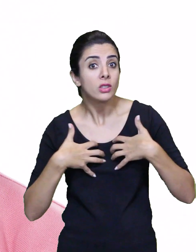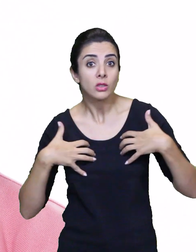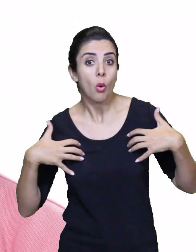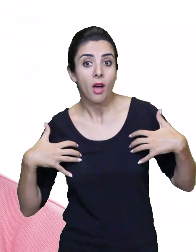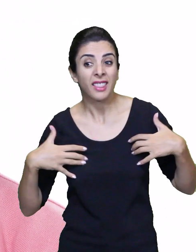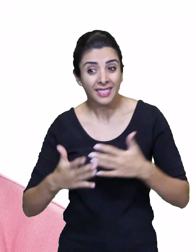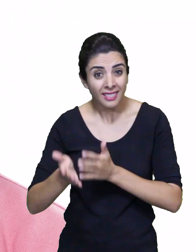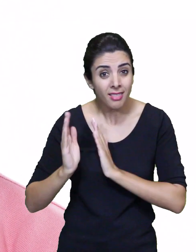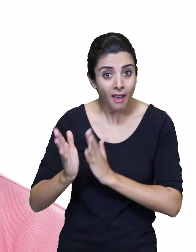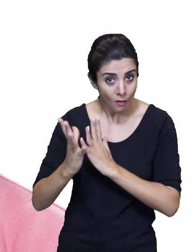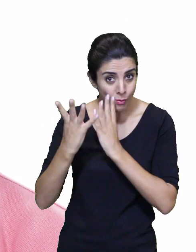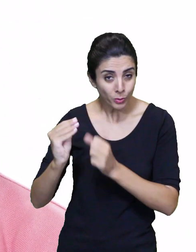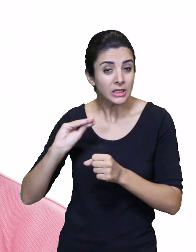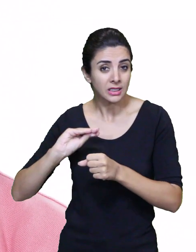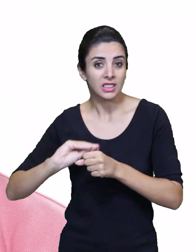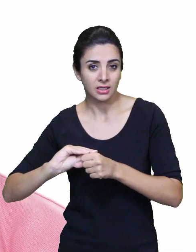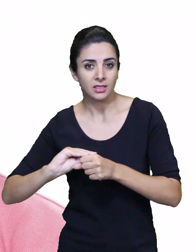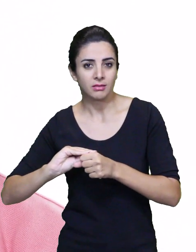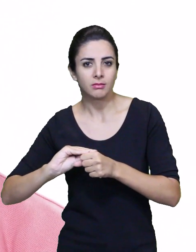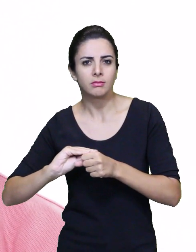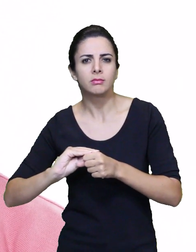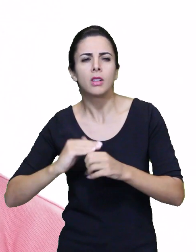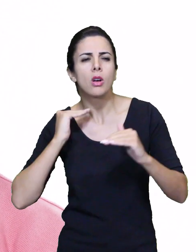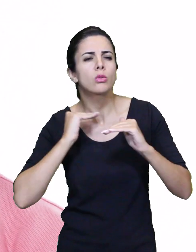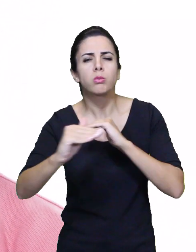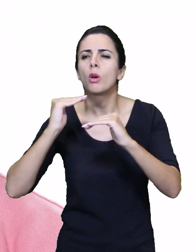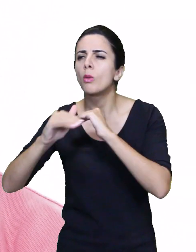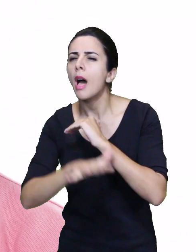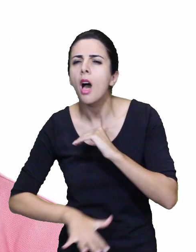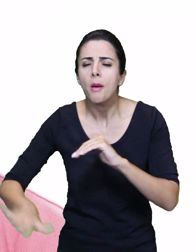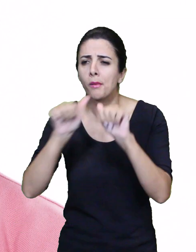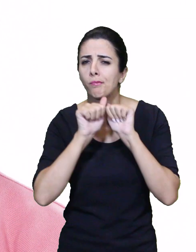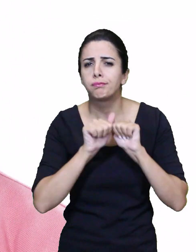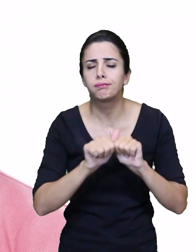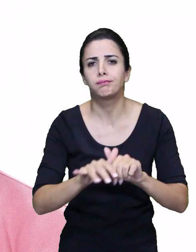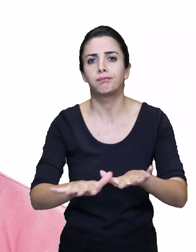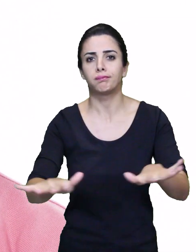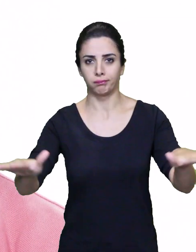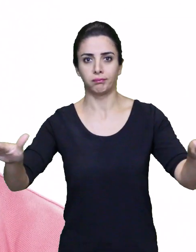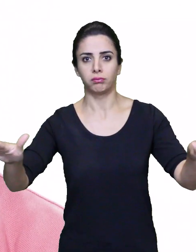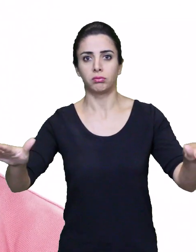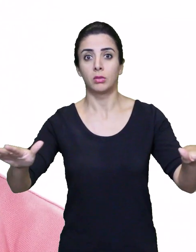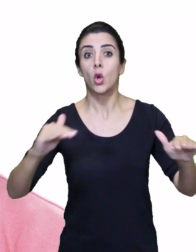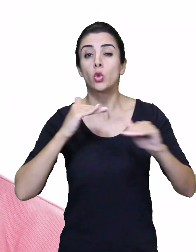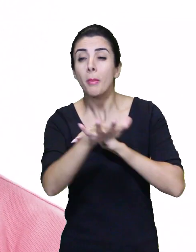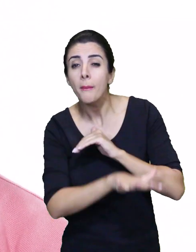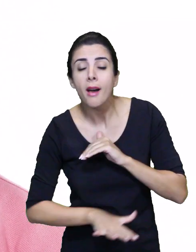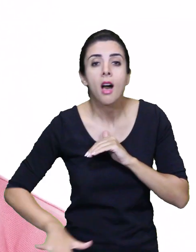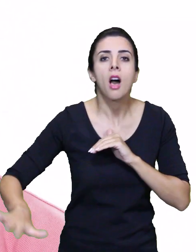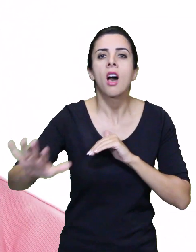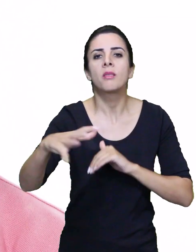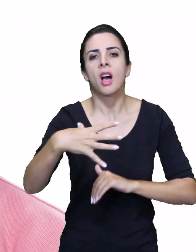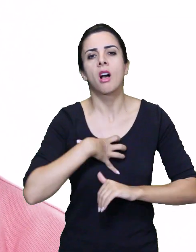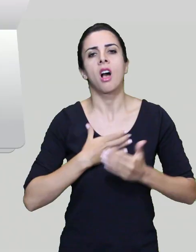devamlı halde olması için Kitlelere yayılması ve bütün toplum tarafından